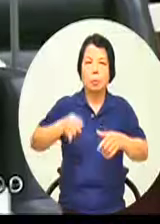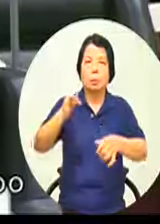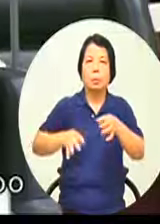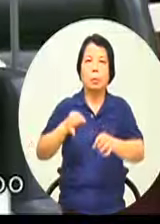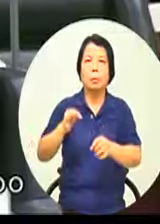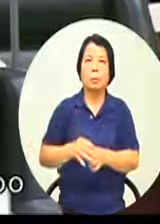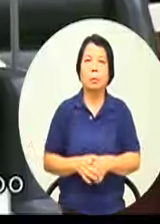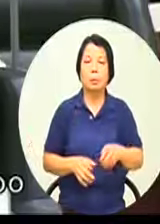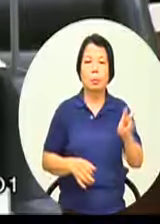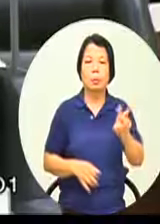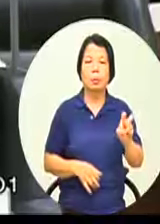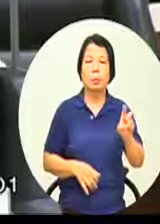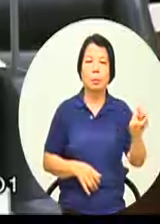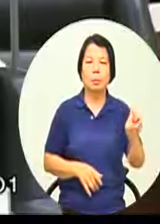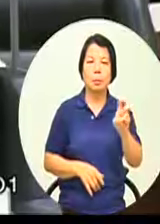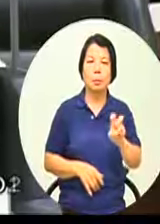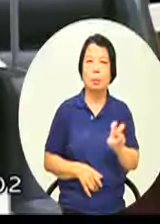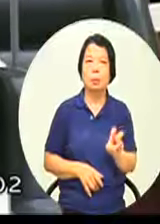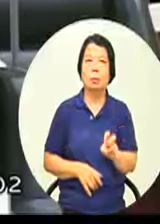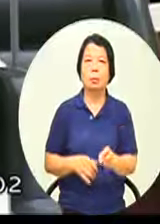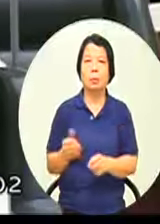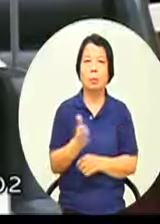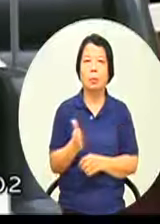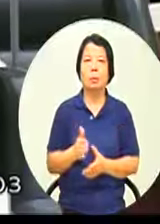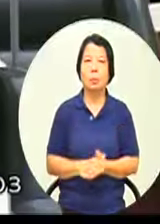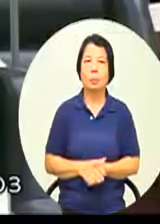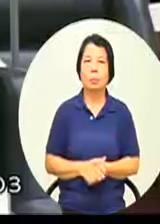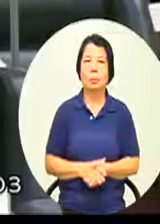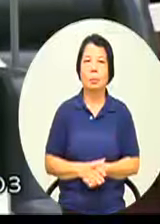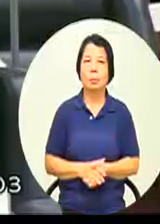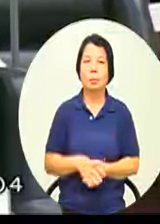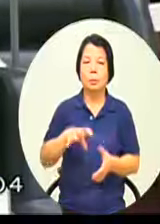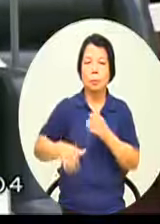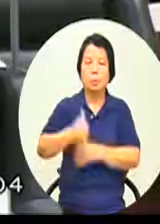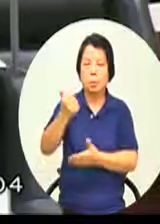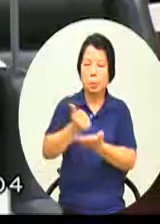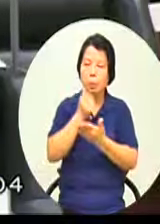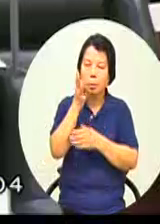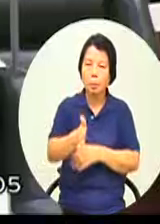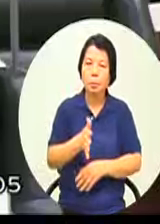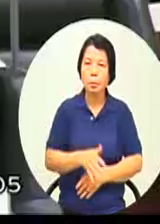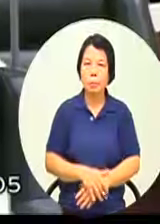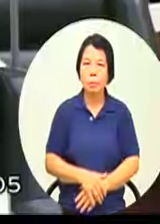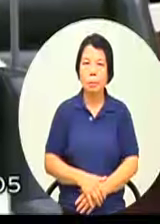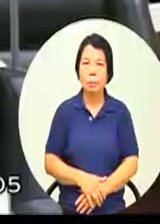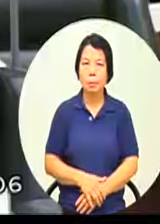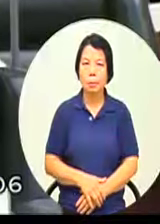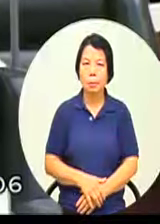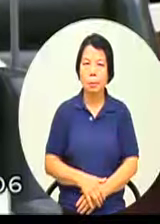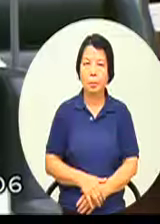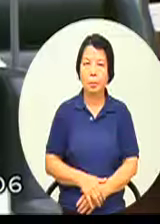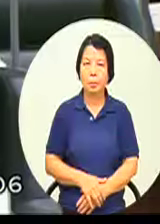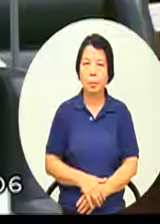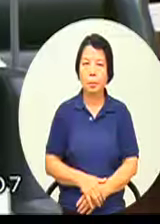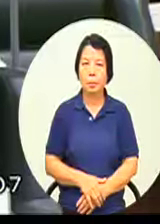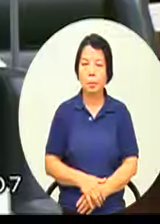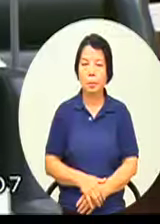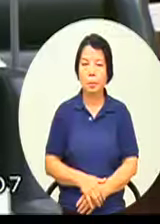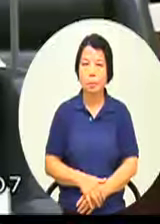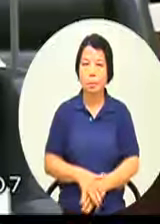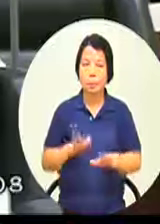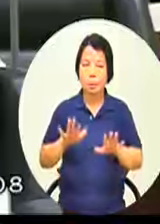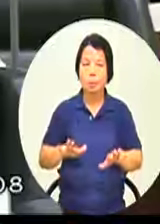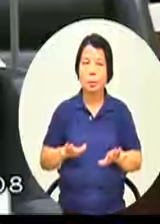得10块到20块遮尔。好，局长，啊，我阁甲你请教吼，你敢知影我今仔日